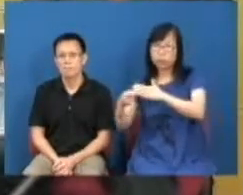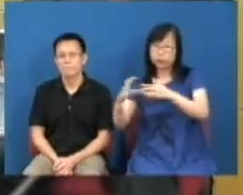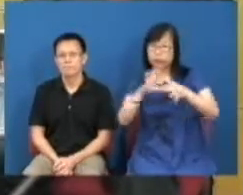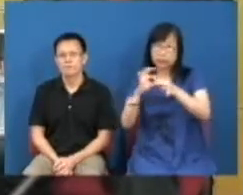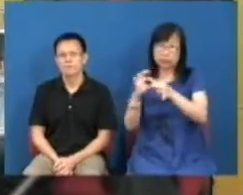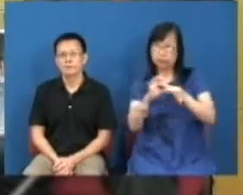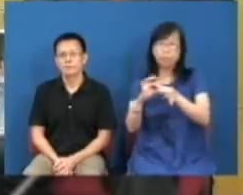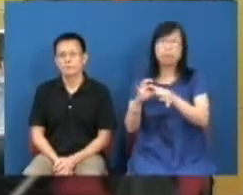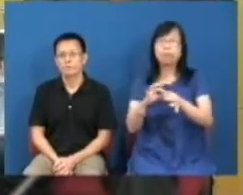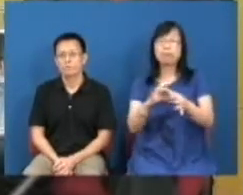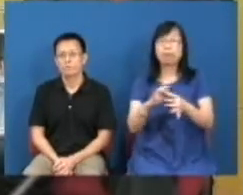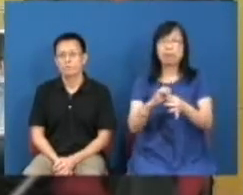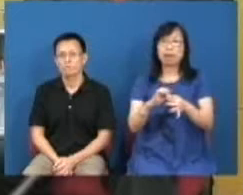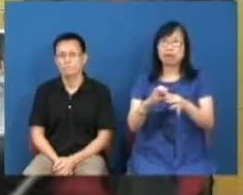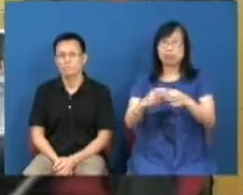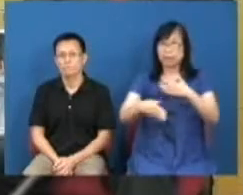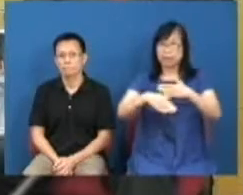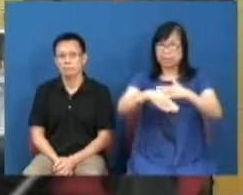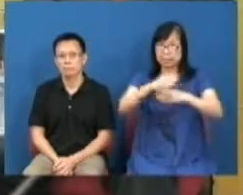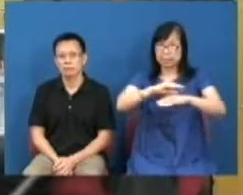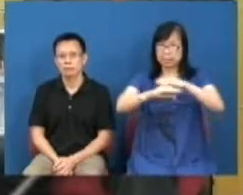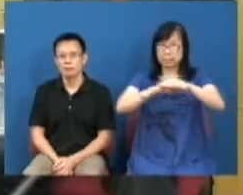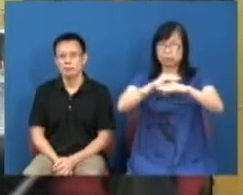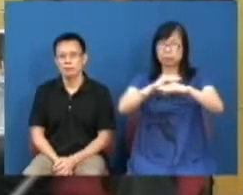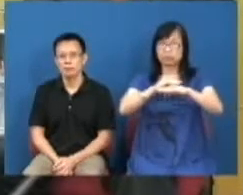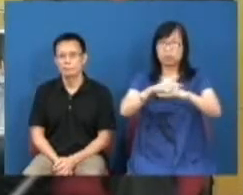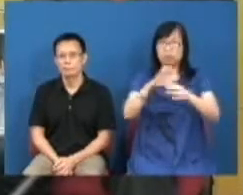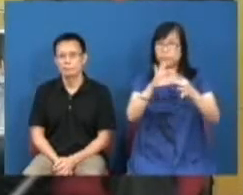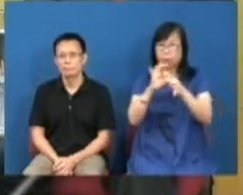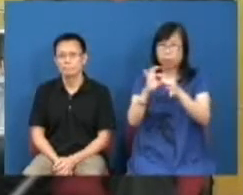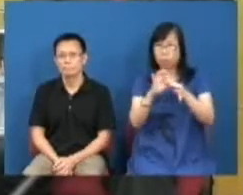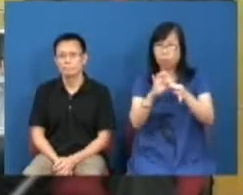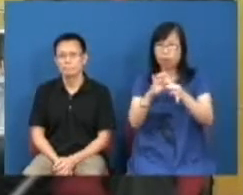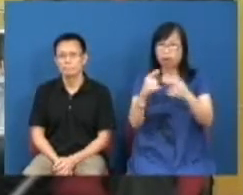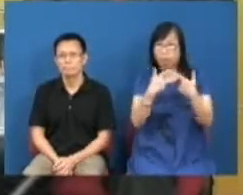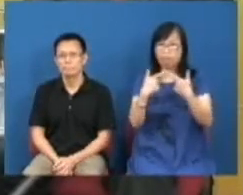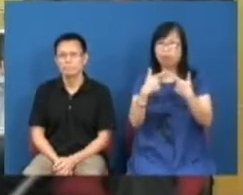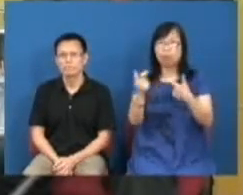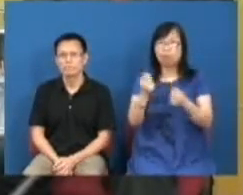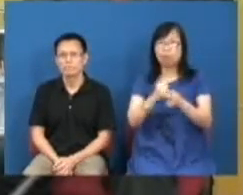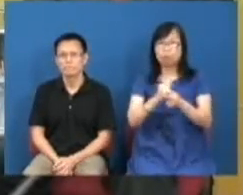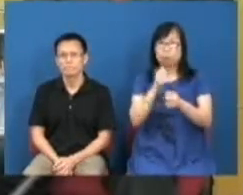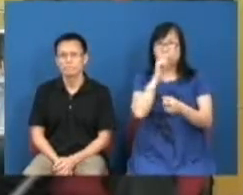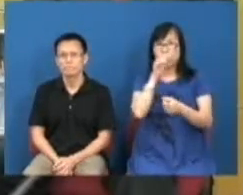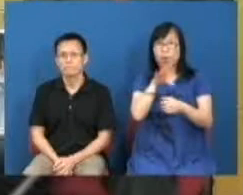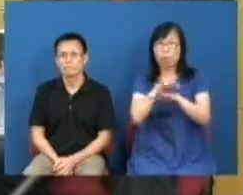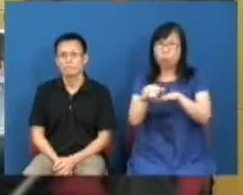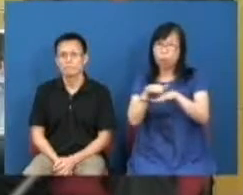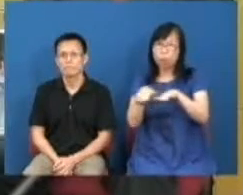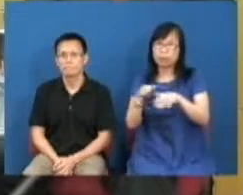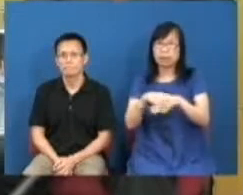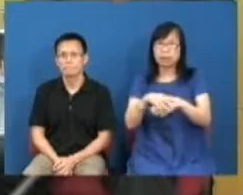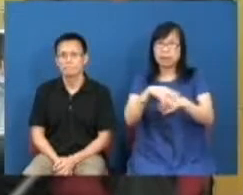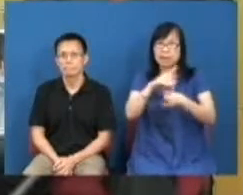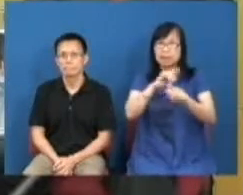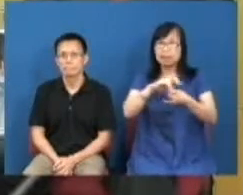的一些、建築物業相關的嘢咧嘅糾紛咧，我哋就用和事佬呢個工作去同佢調